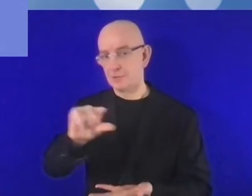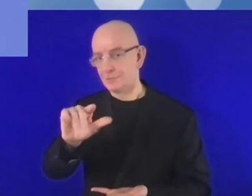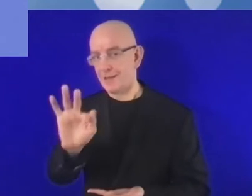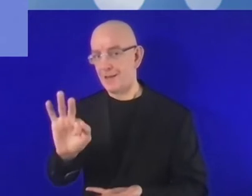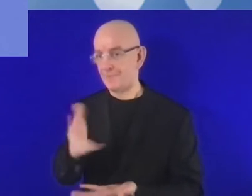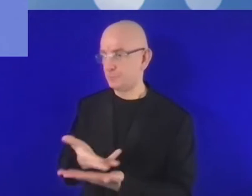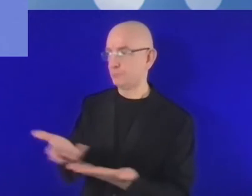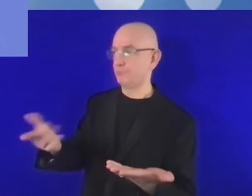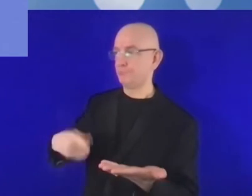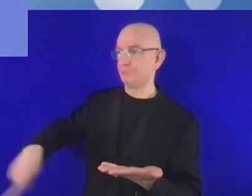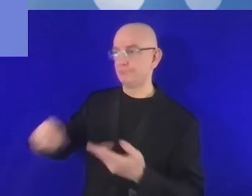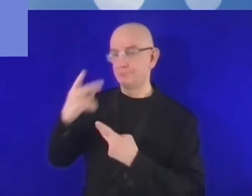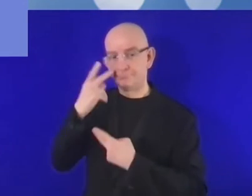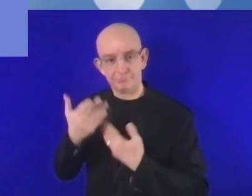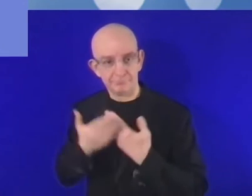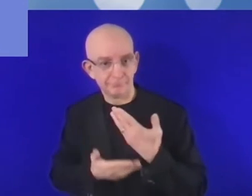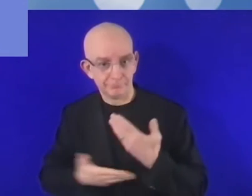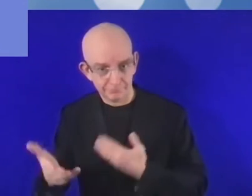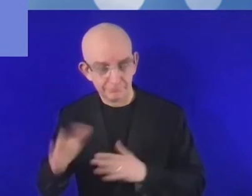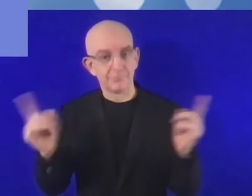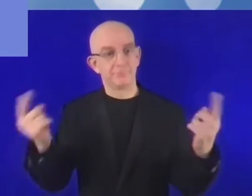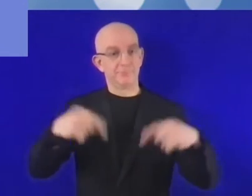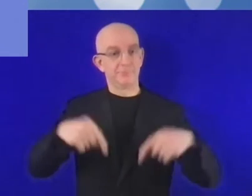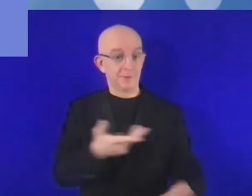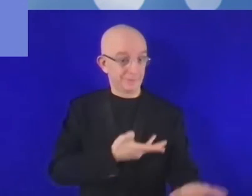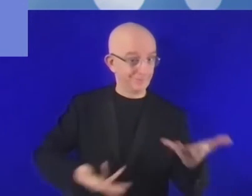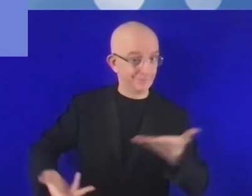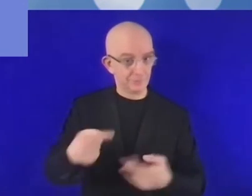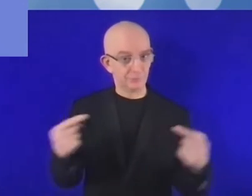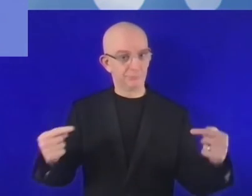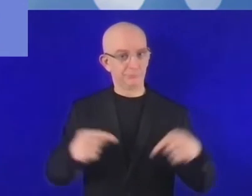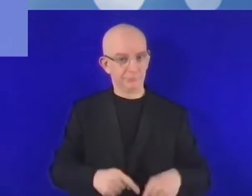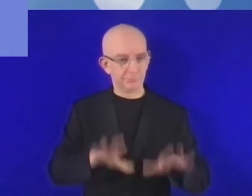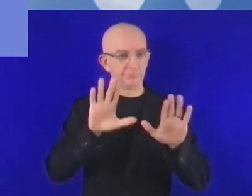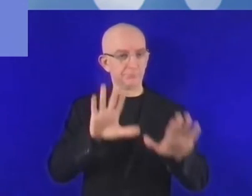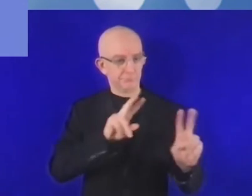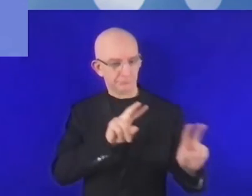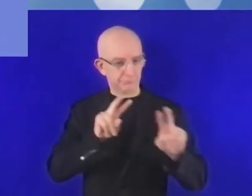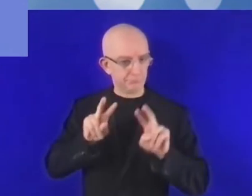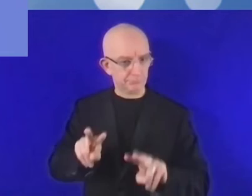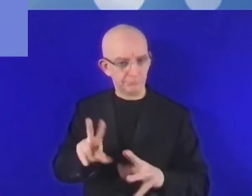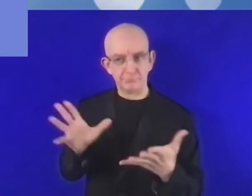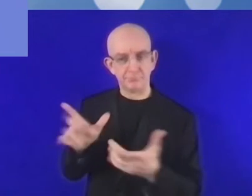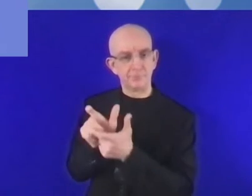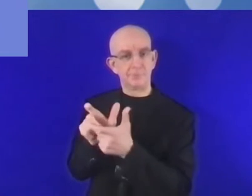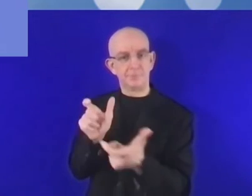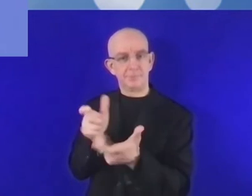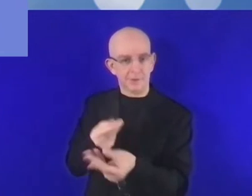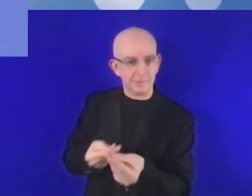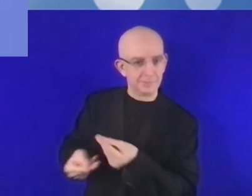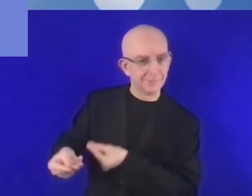переедем в Россию. Продолжаем наши дебаты, дорогие гости, а теперь посмотрим на